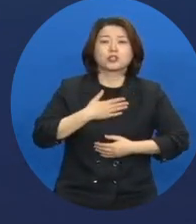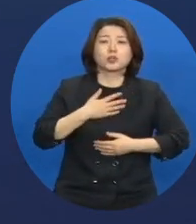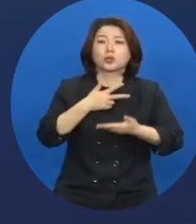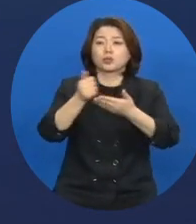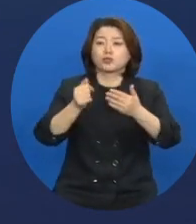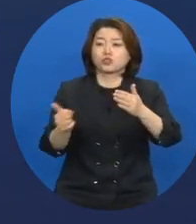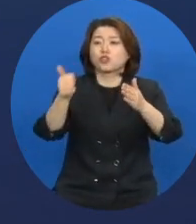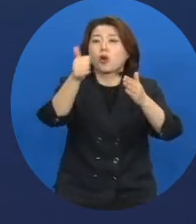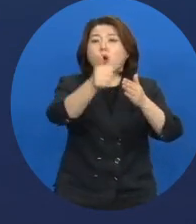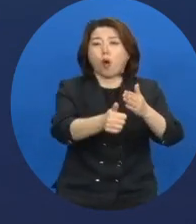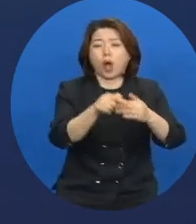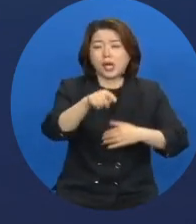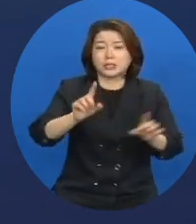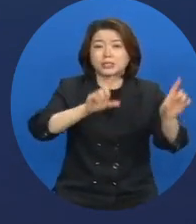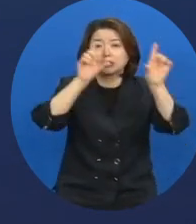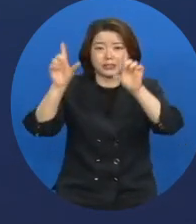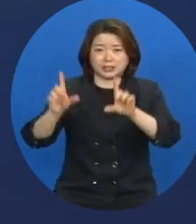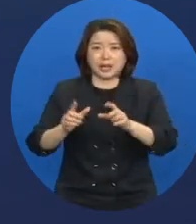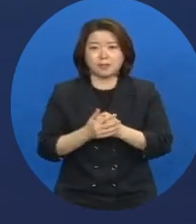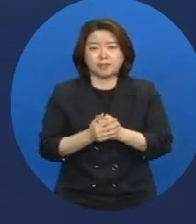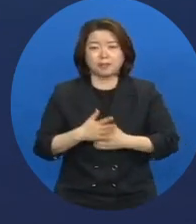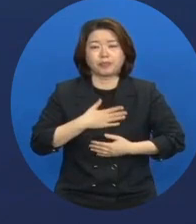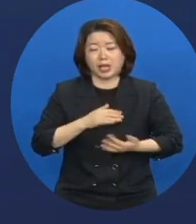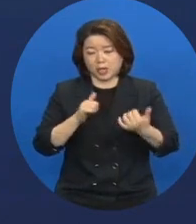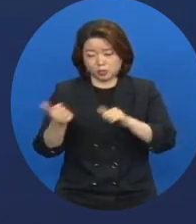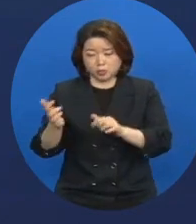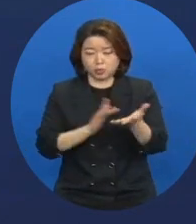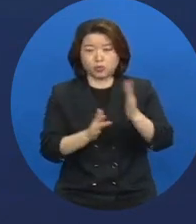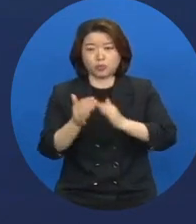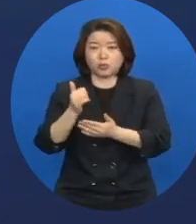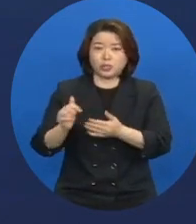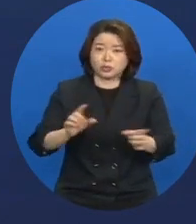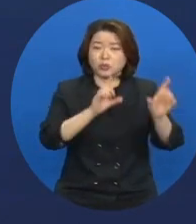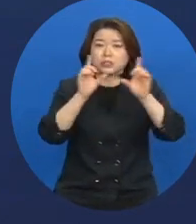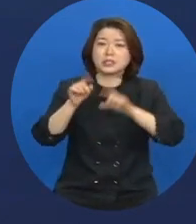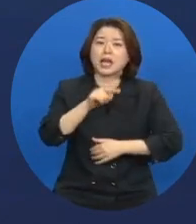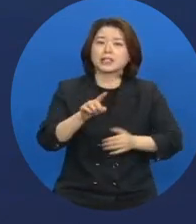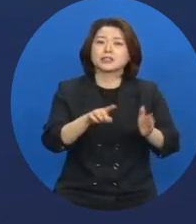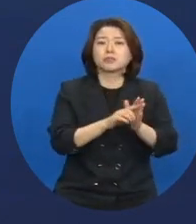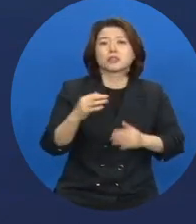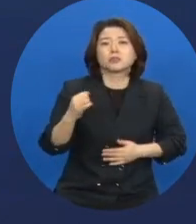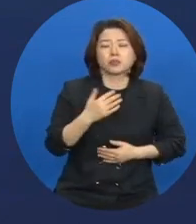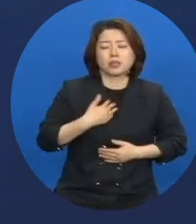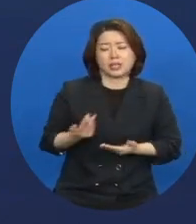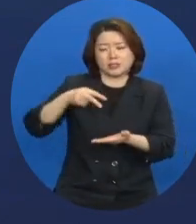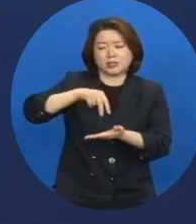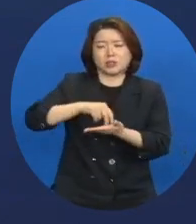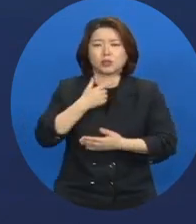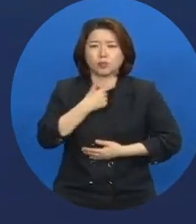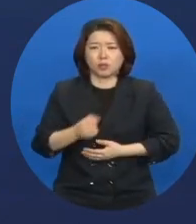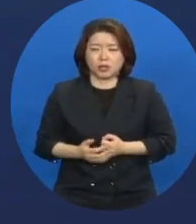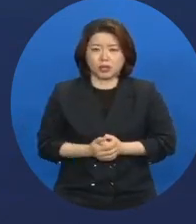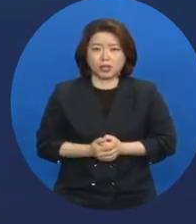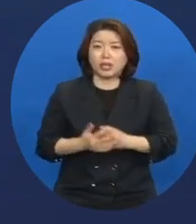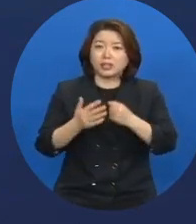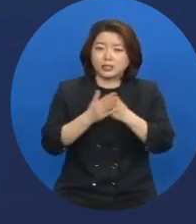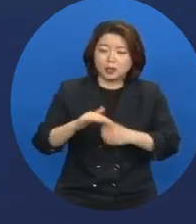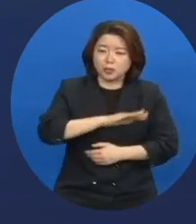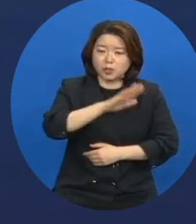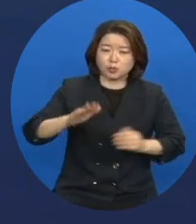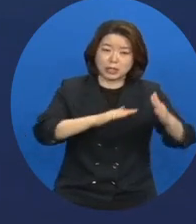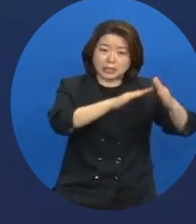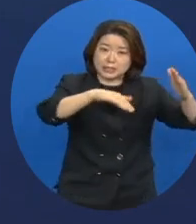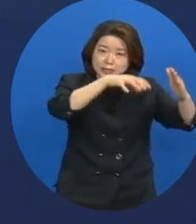안에 거하는 그 삶, 나는 죽고 예수로 사는 그 믿음으로 제가 서기를 원합니다. 그래서